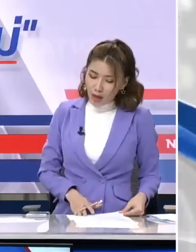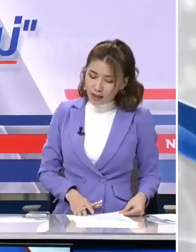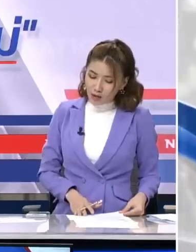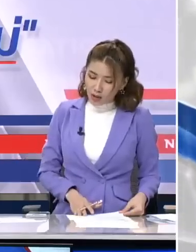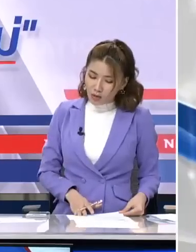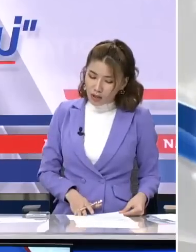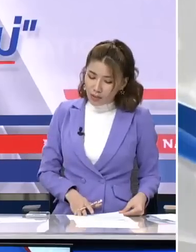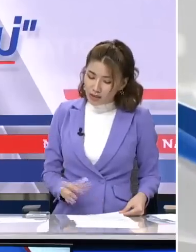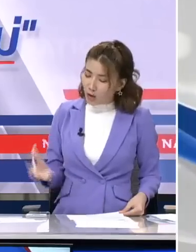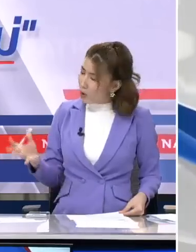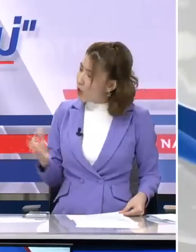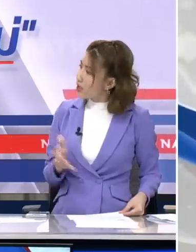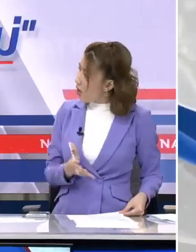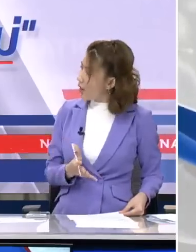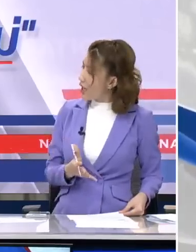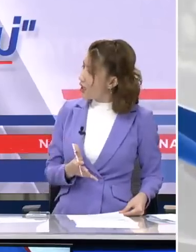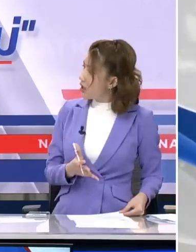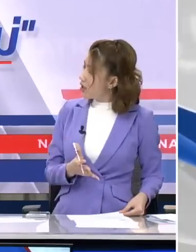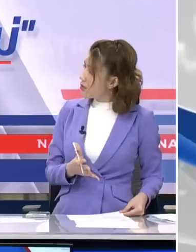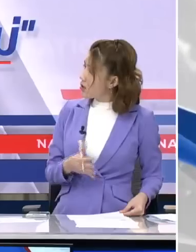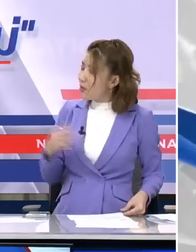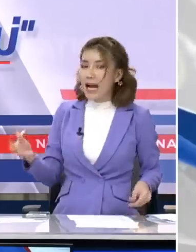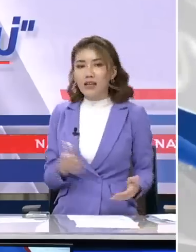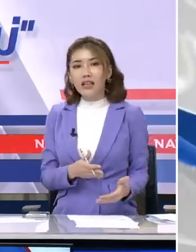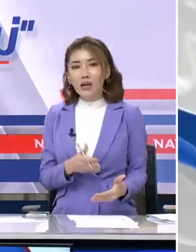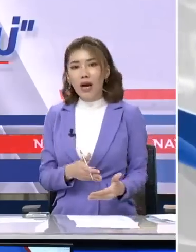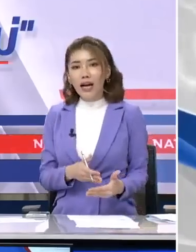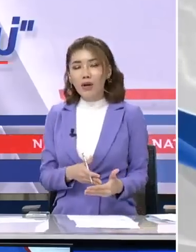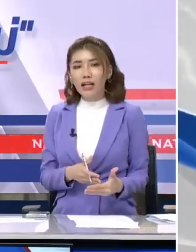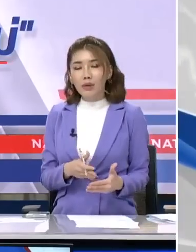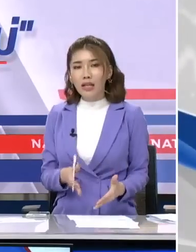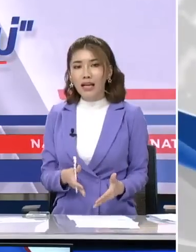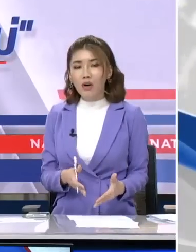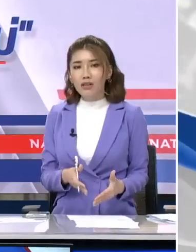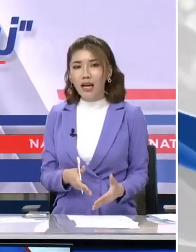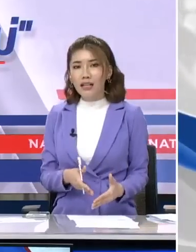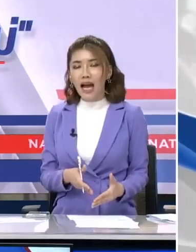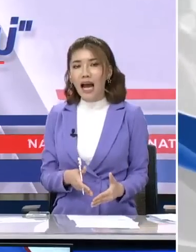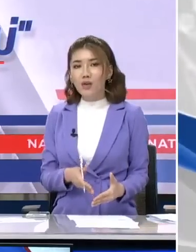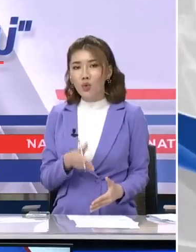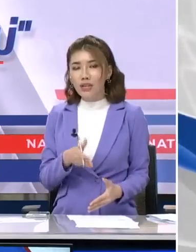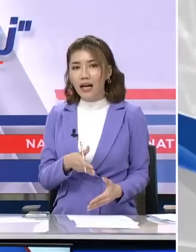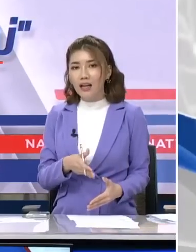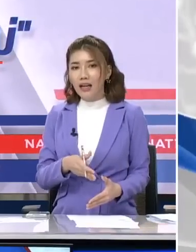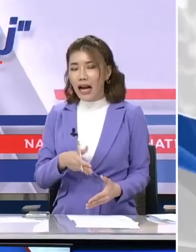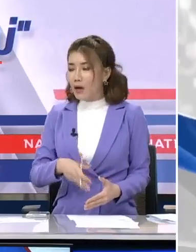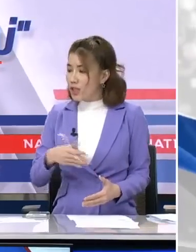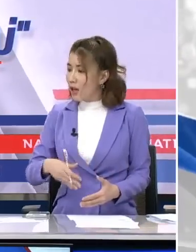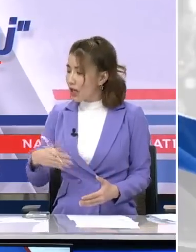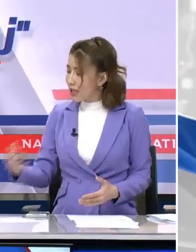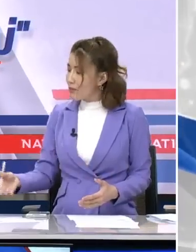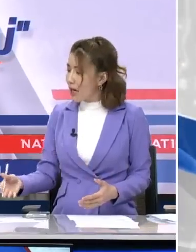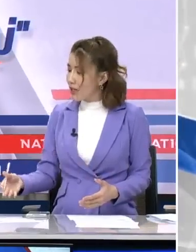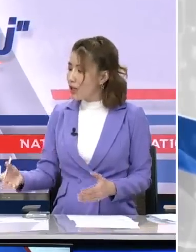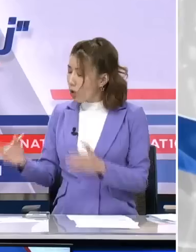บอกว่าเดี๋ยวมันจะต้องไปคุยกันก่อนอ่ะจะต้องไปหารือกันระหว่างก้าวไกลกับเพื่อไทยก่อนแต่ถ้าดูจากข่าวที่เร